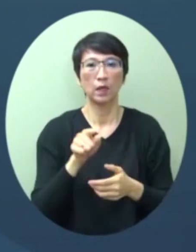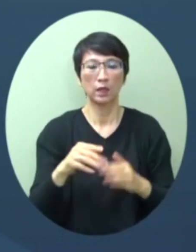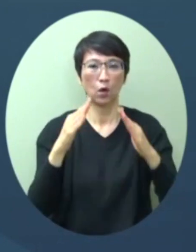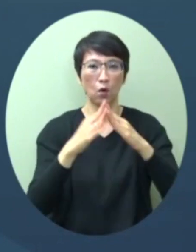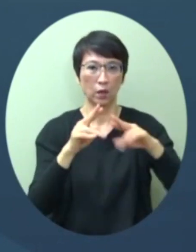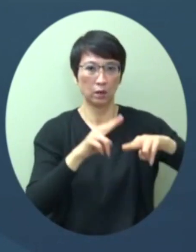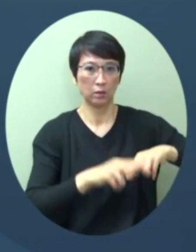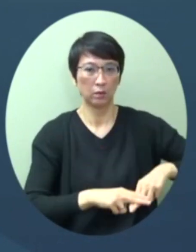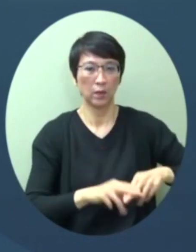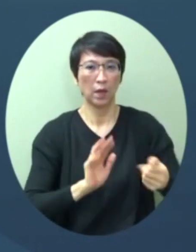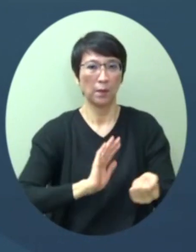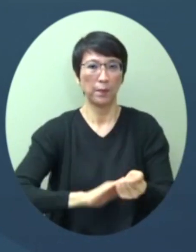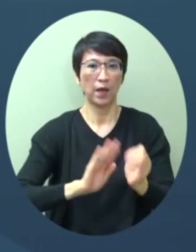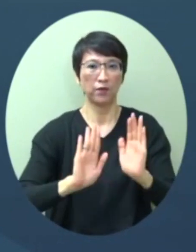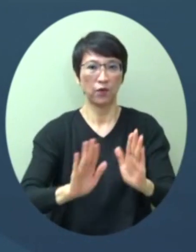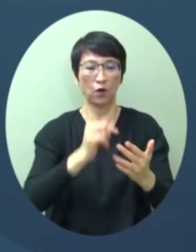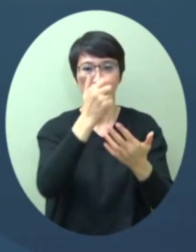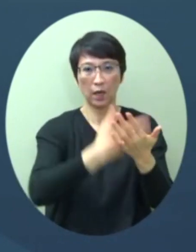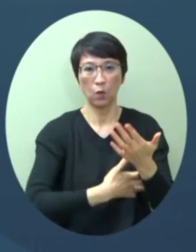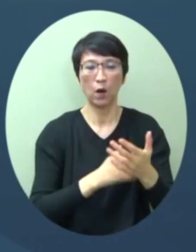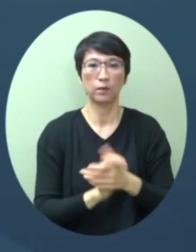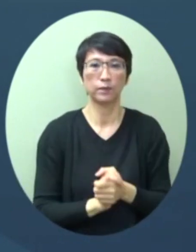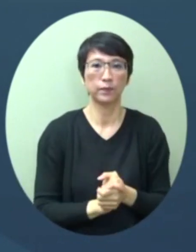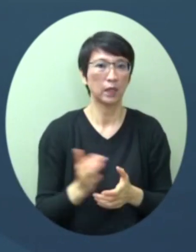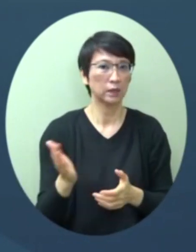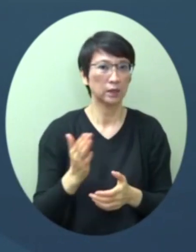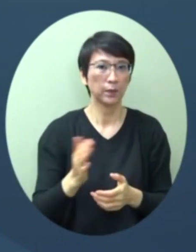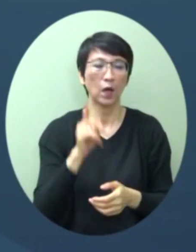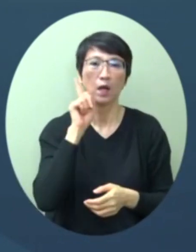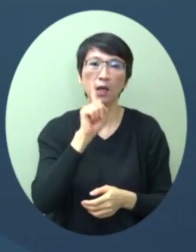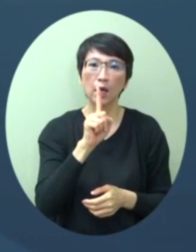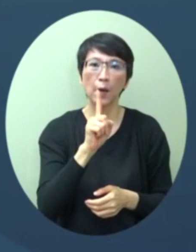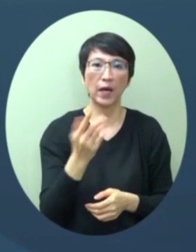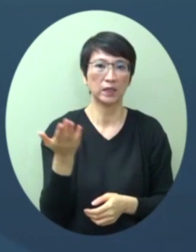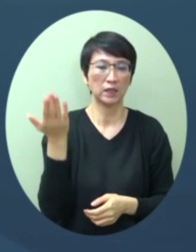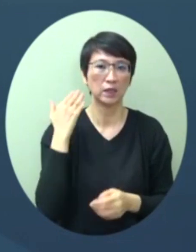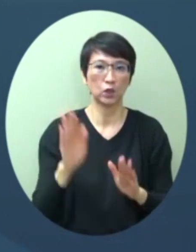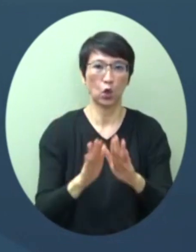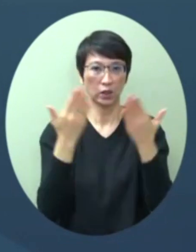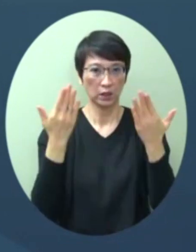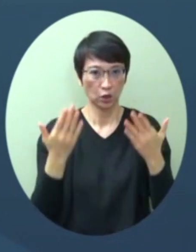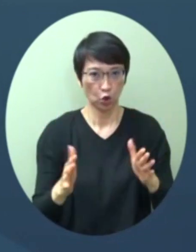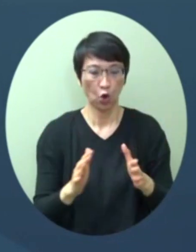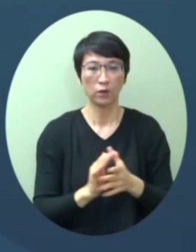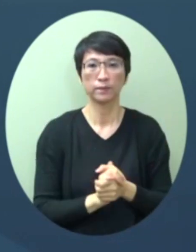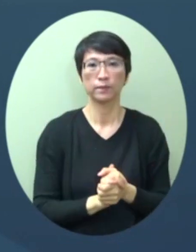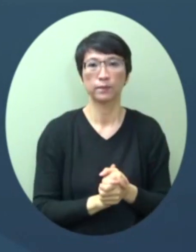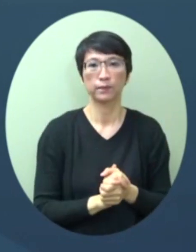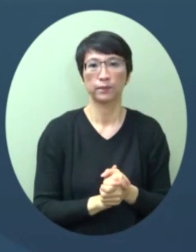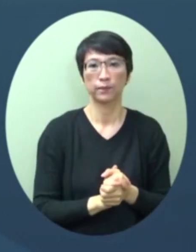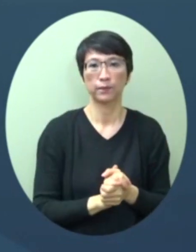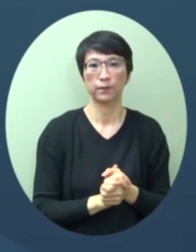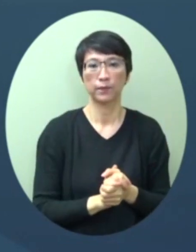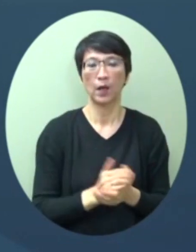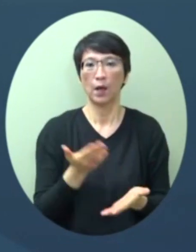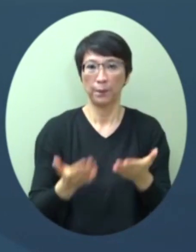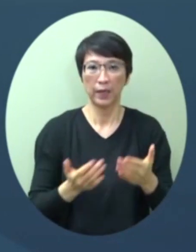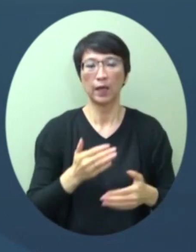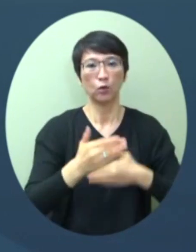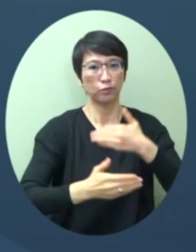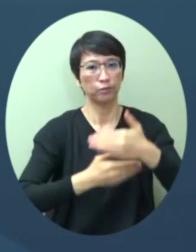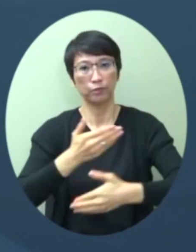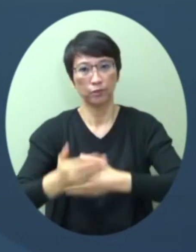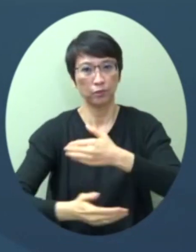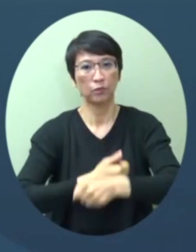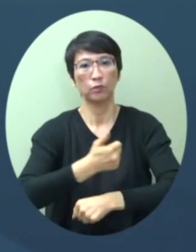抗疫的计划自从大概一个星期前开始亦都是相对比较顺畅